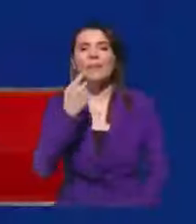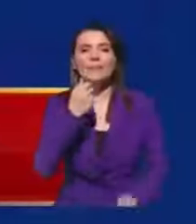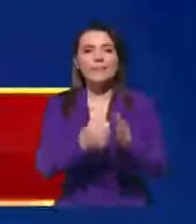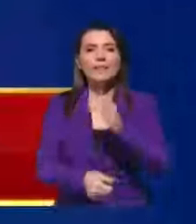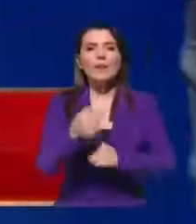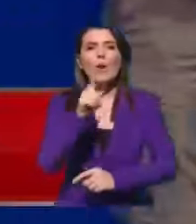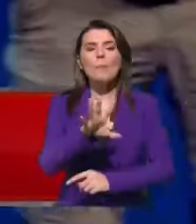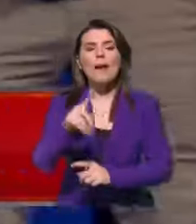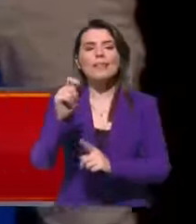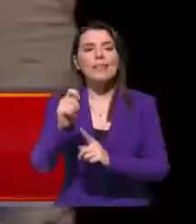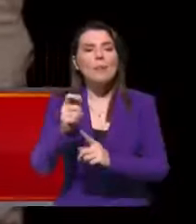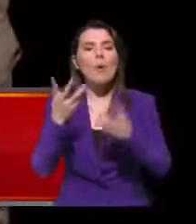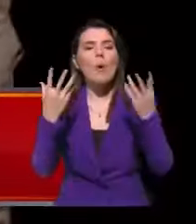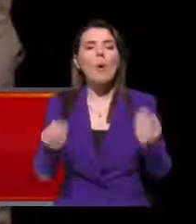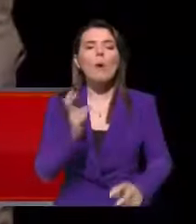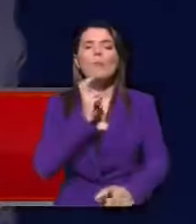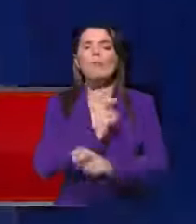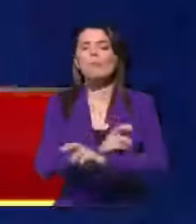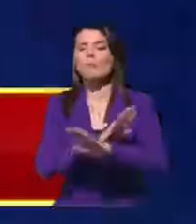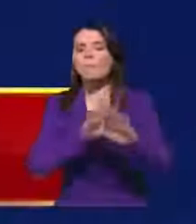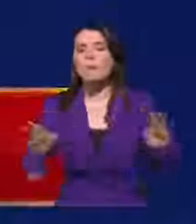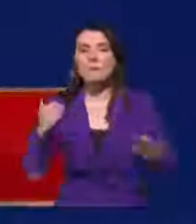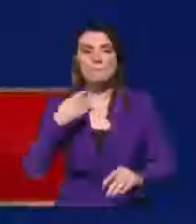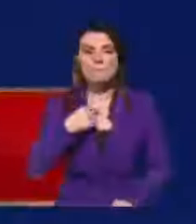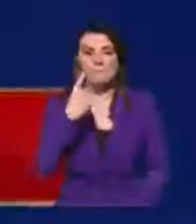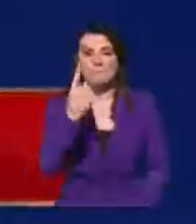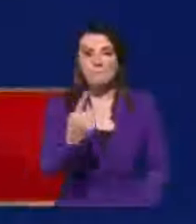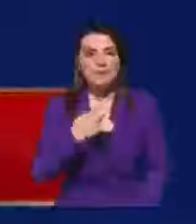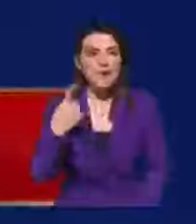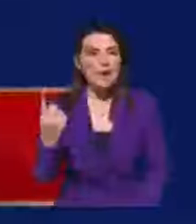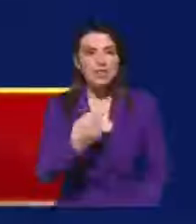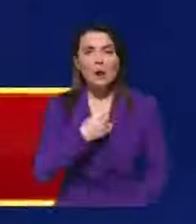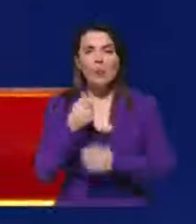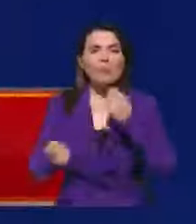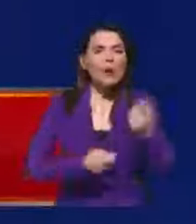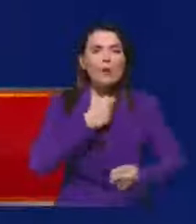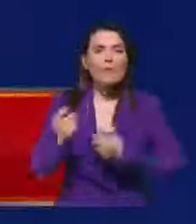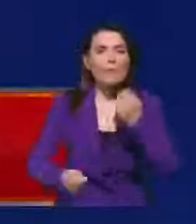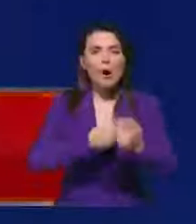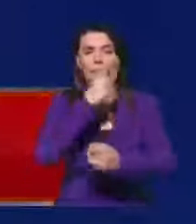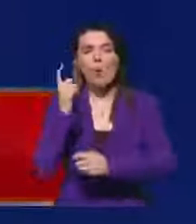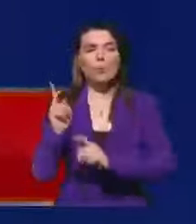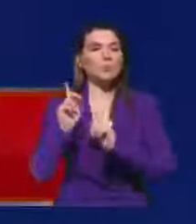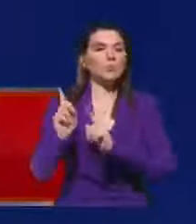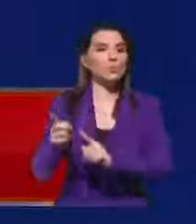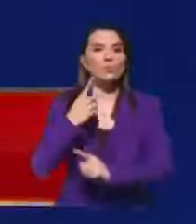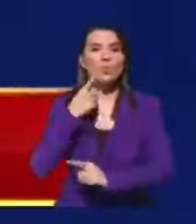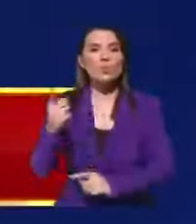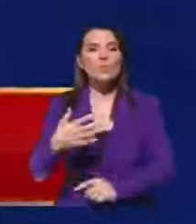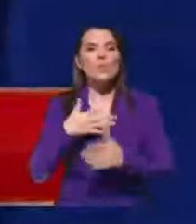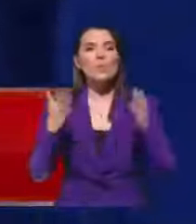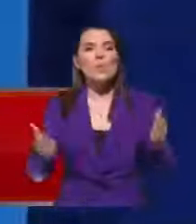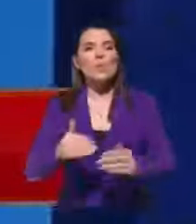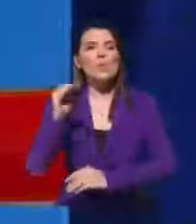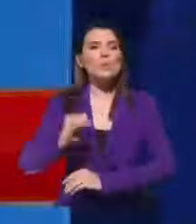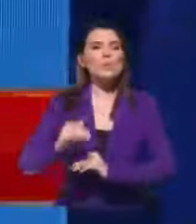2016-15 Temmuz olmazdı. Biz bir tek şey için uğraştık. O da şu, bu jübe